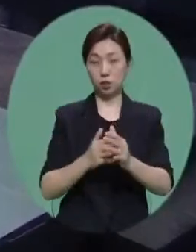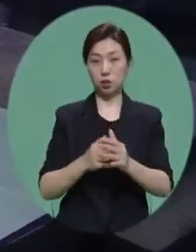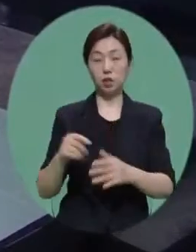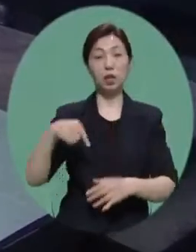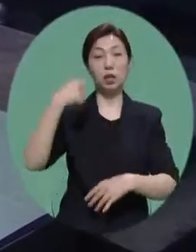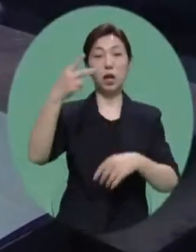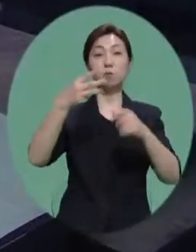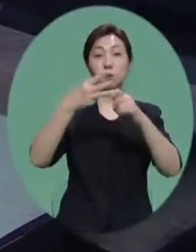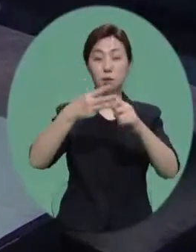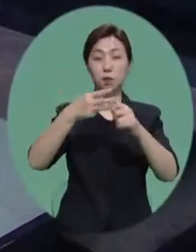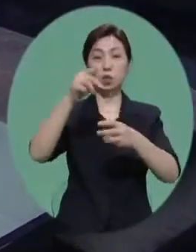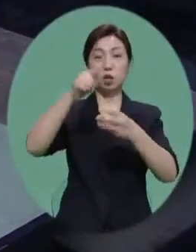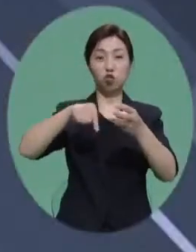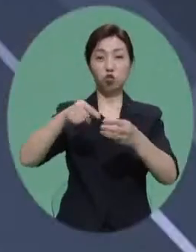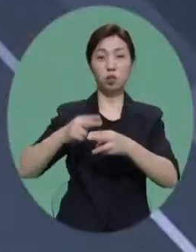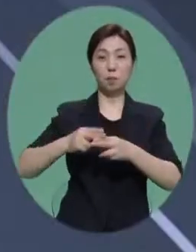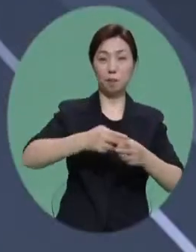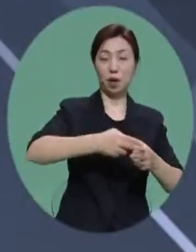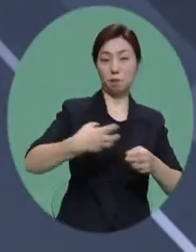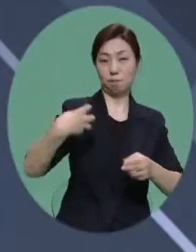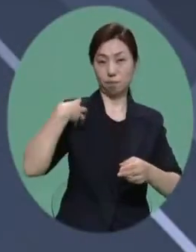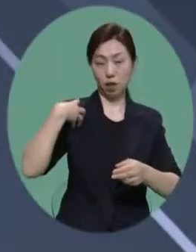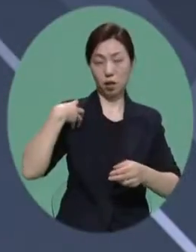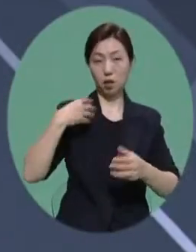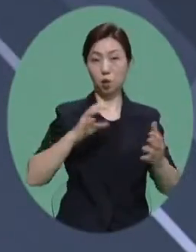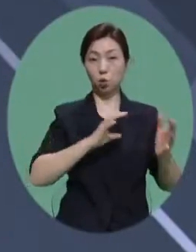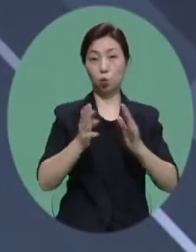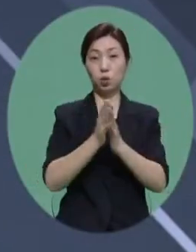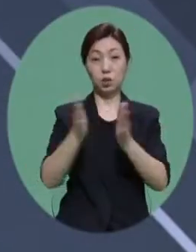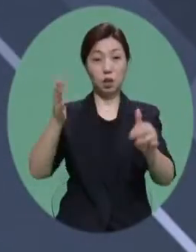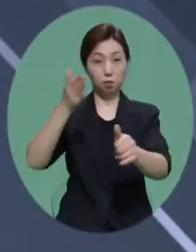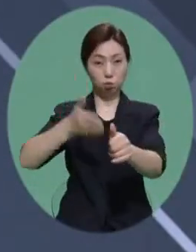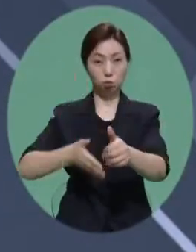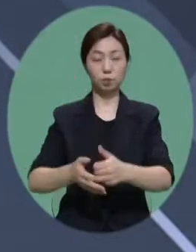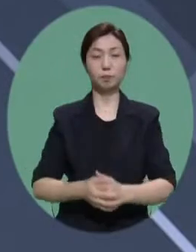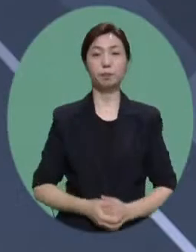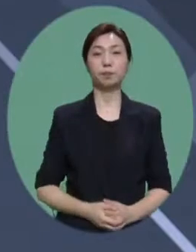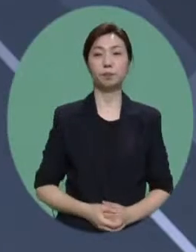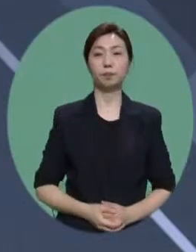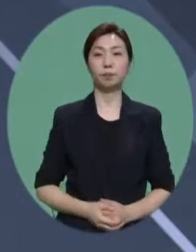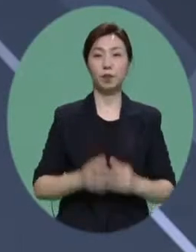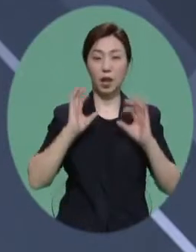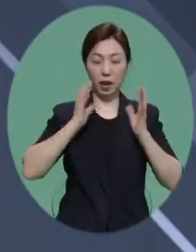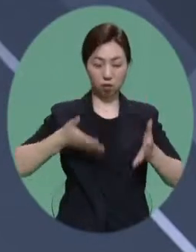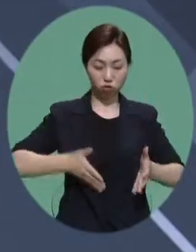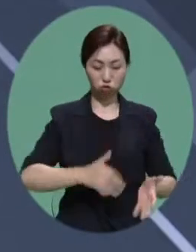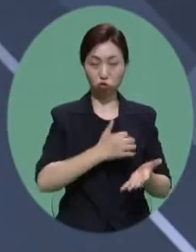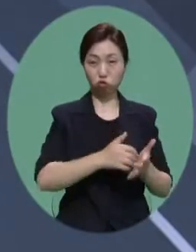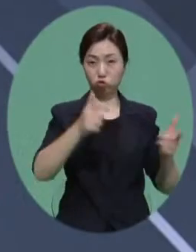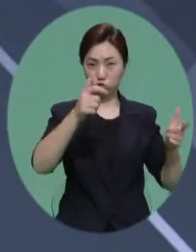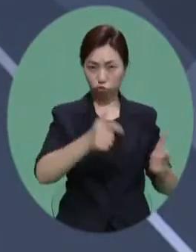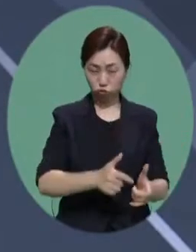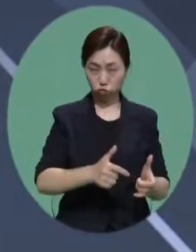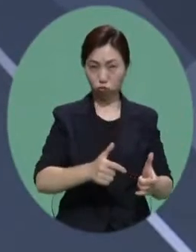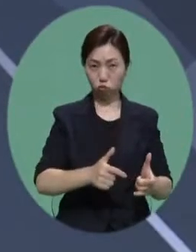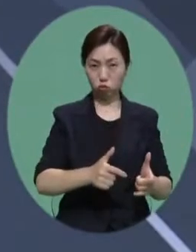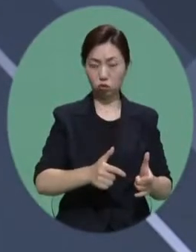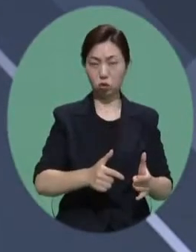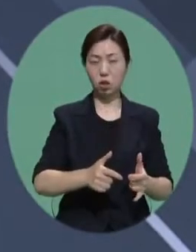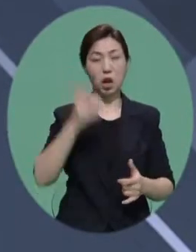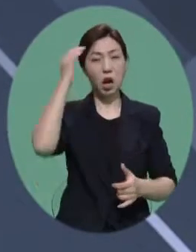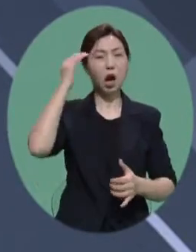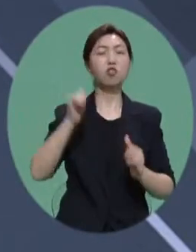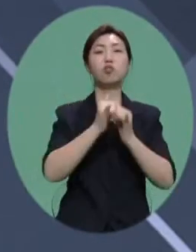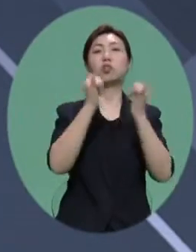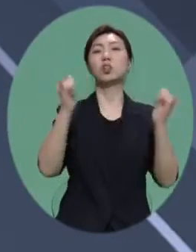토론 시작해 주십시오 4 예 2 저출산에 따른 인구 구조가 지금 우리나라의 가장 큰